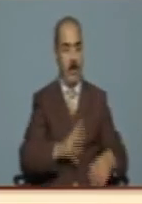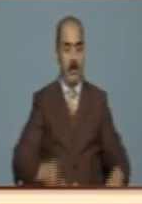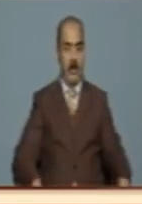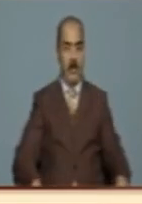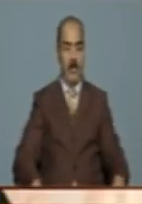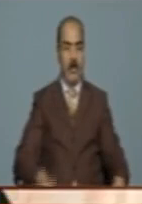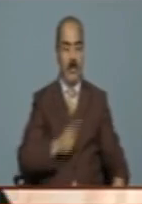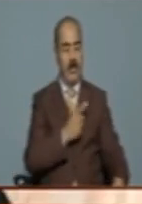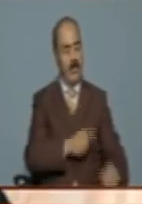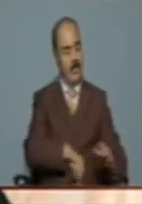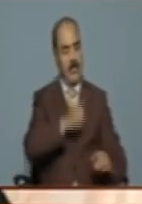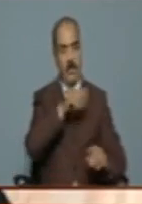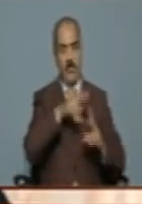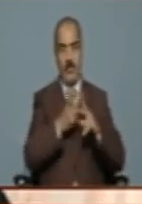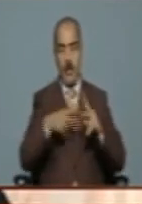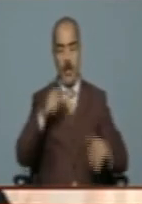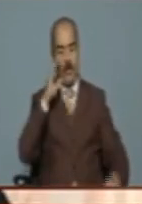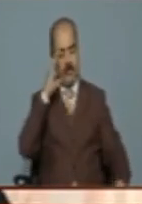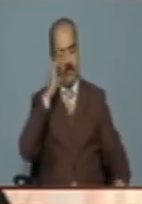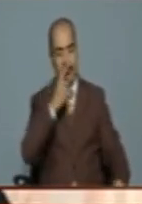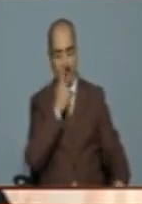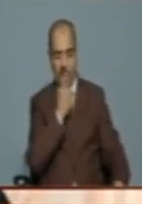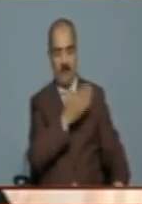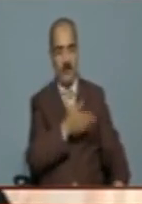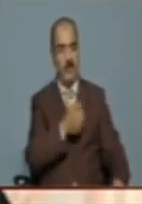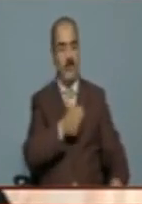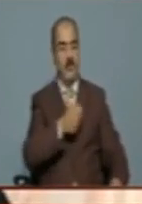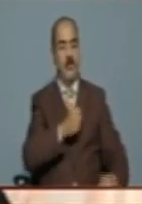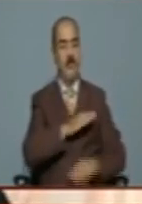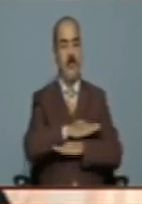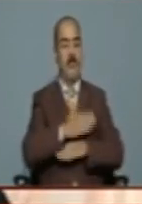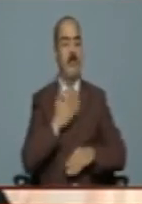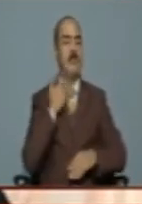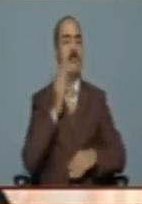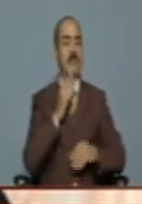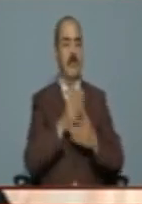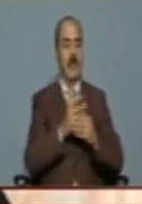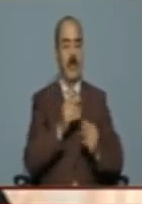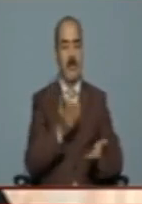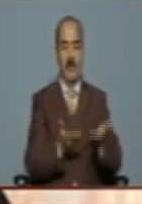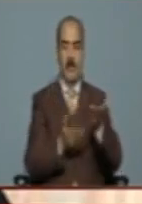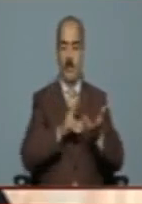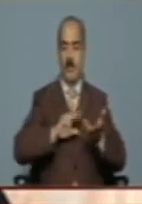فزتم باحترام المصريين، فزتم بإعلاء قيم الديمقراطية،